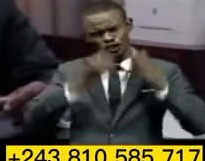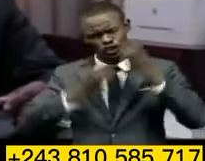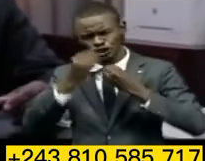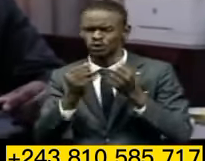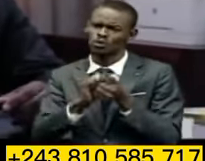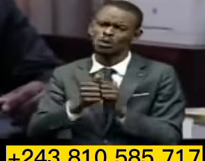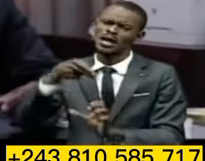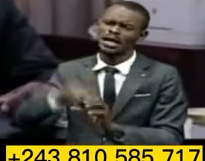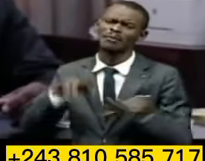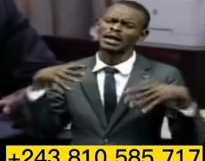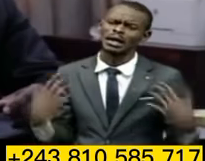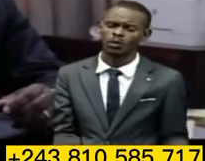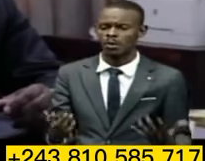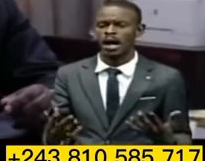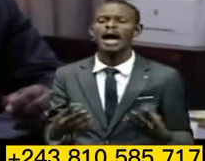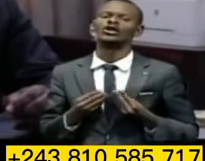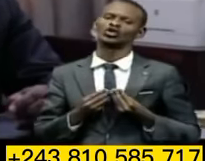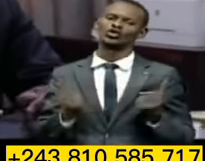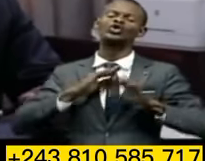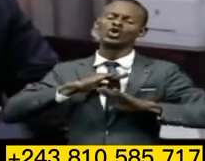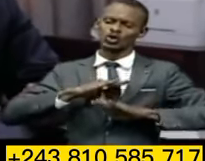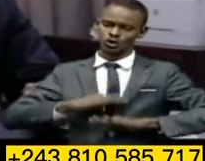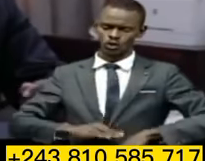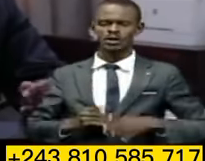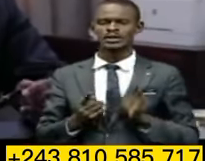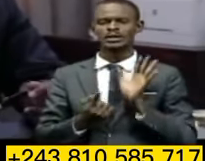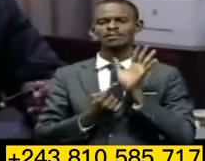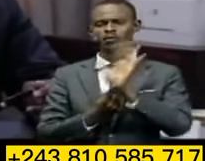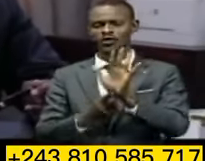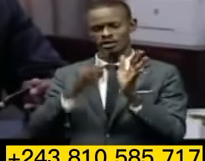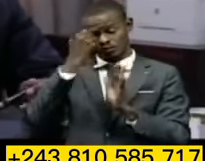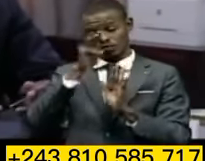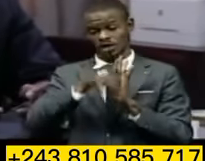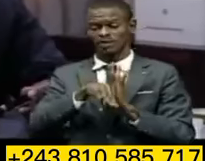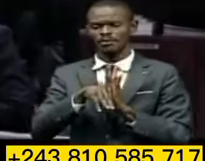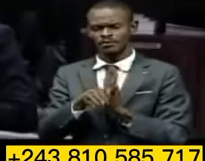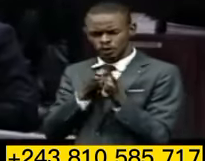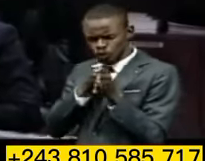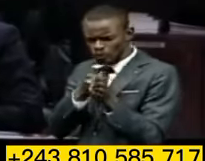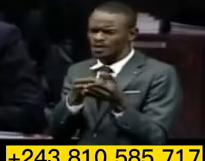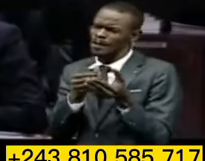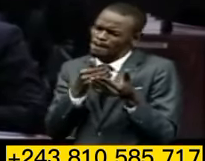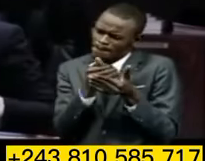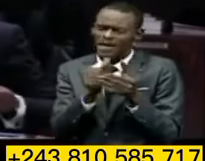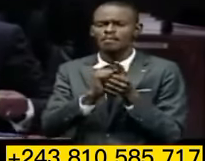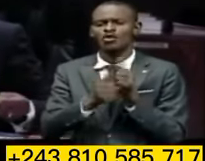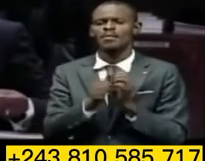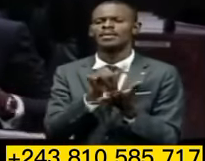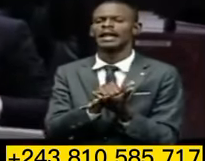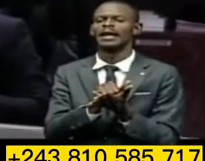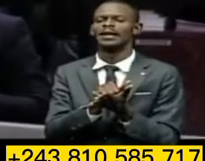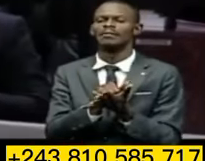le gouvernement maintient ses efforts pour maîtriser les effets et autres chocs exogènes résultant notamment de la guerre en